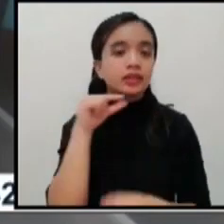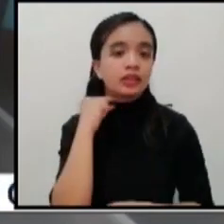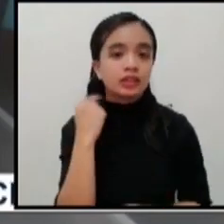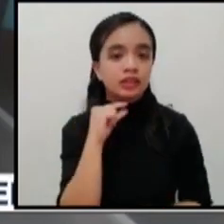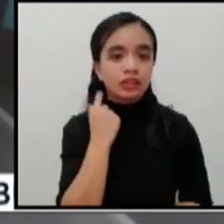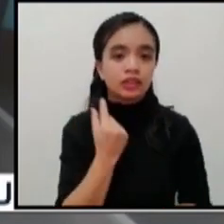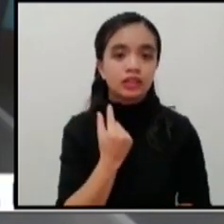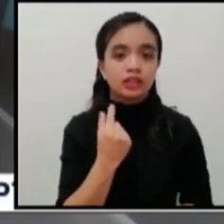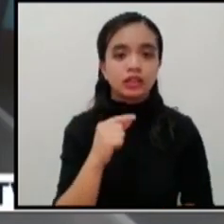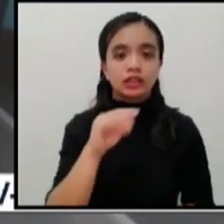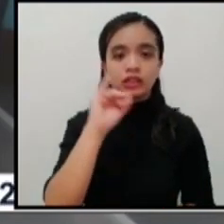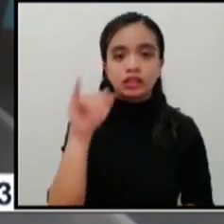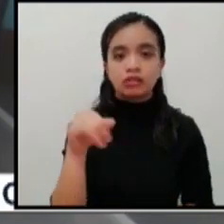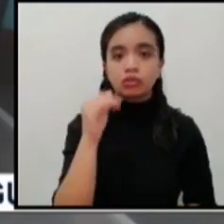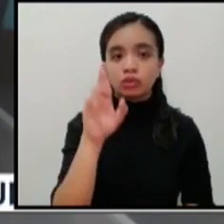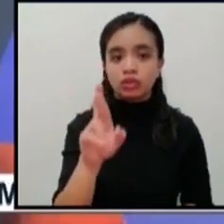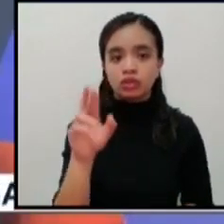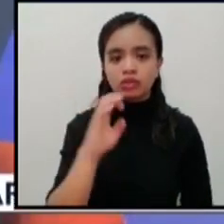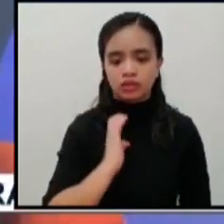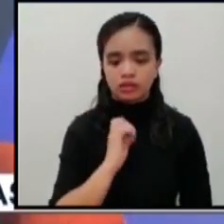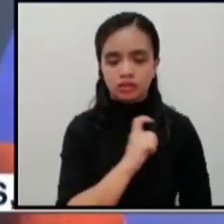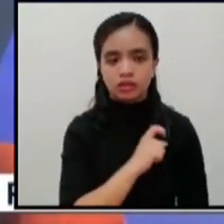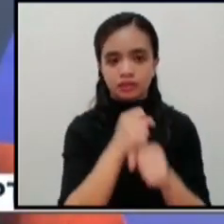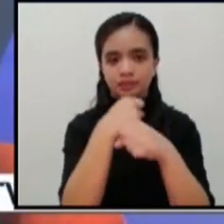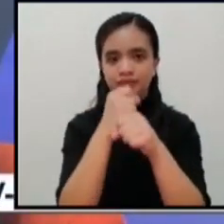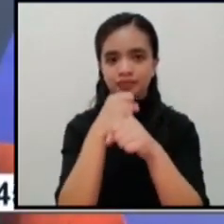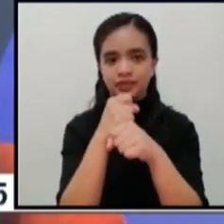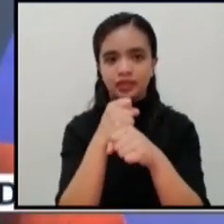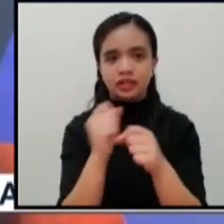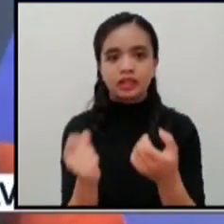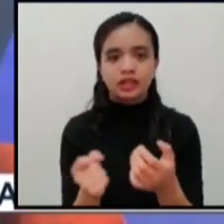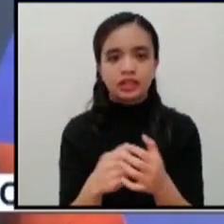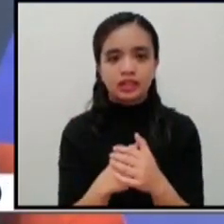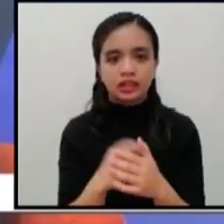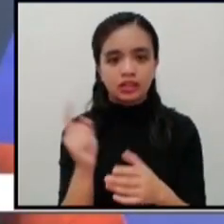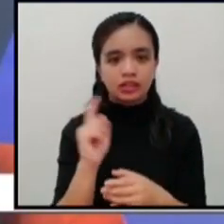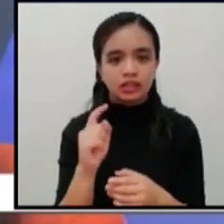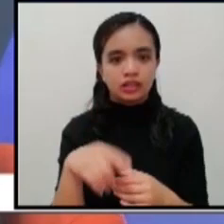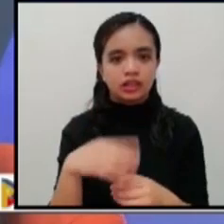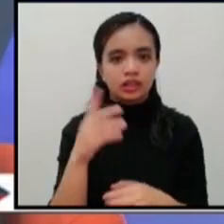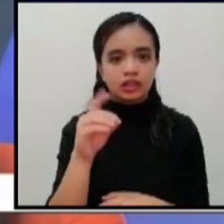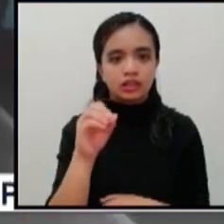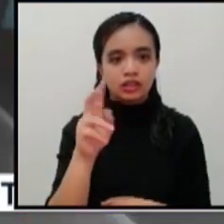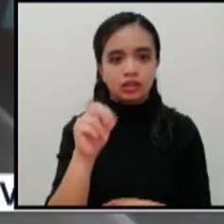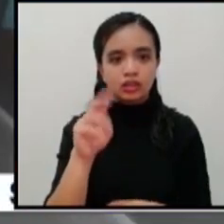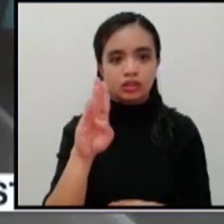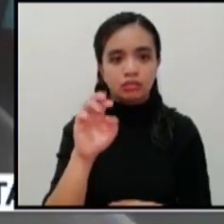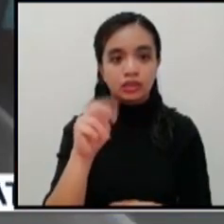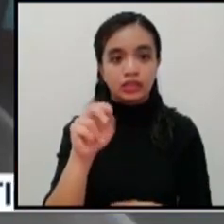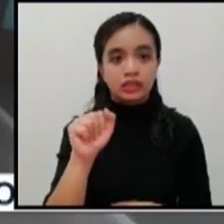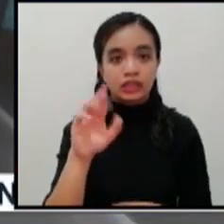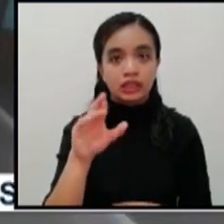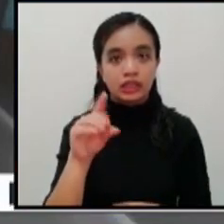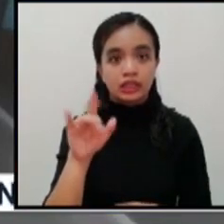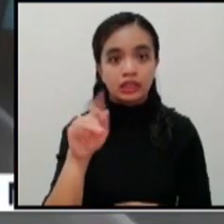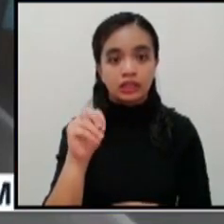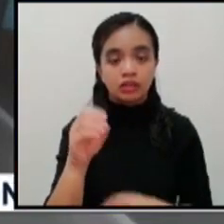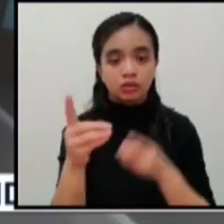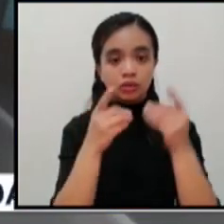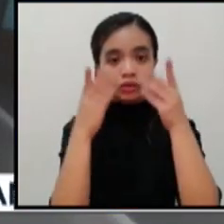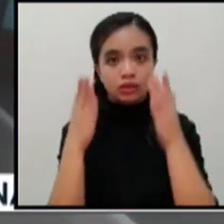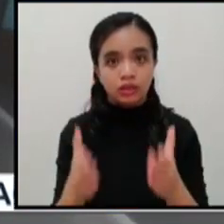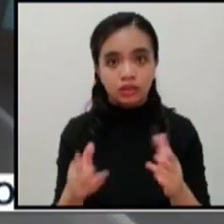Jr., ang executive producer ng pelikula. Don D. Bernardino ang kanilang director, Ms. Lea Dasigan, production team